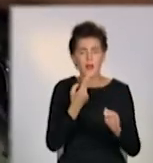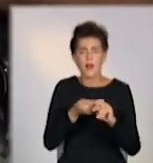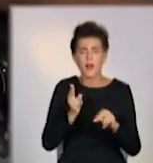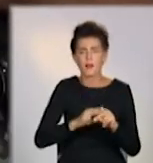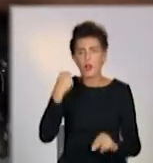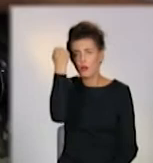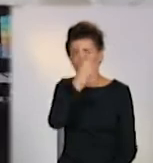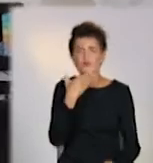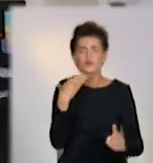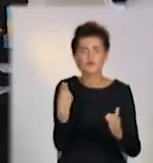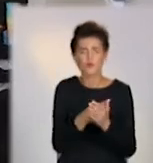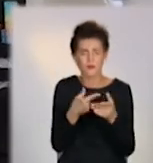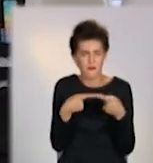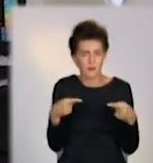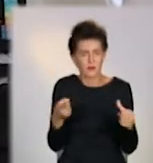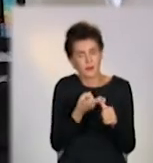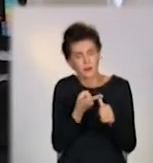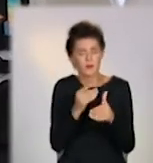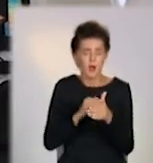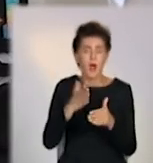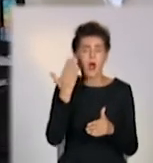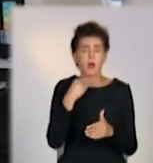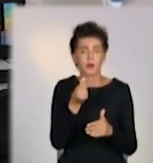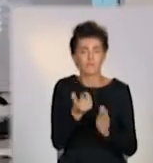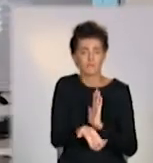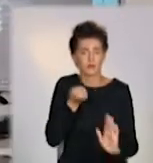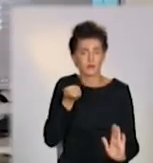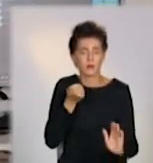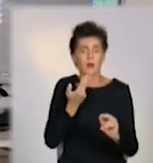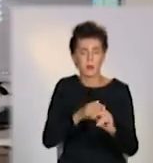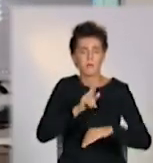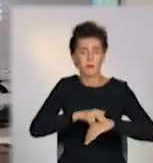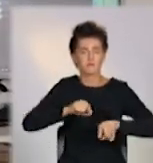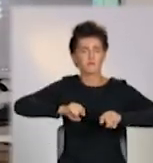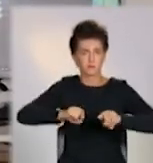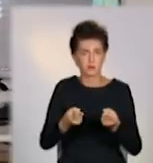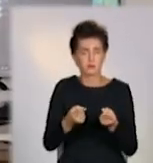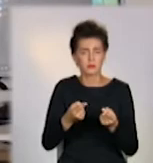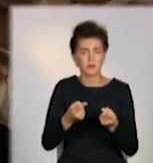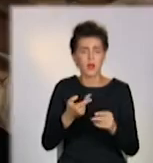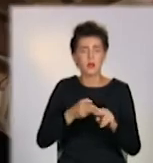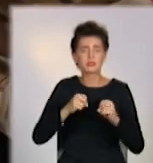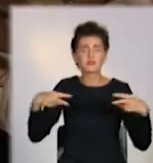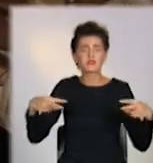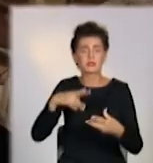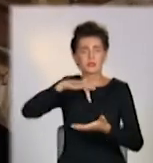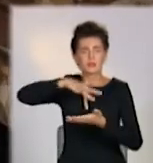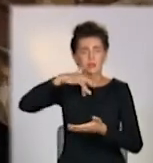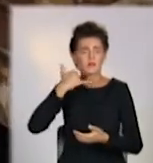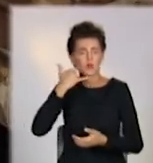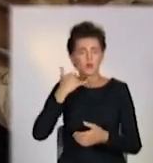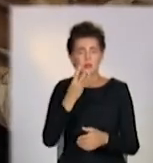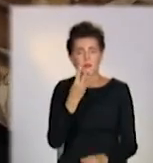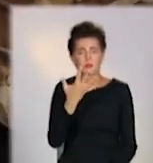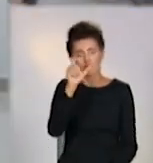дані, а потім знімали з рахунків гроші. Правоохоронці затримали зловмисників. У кол-центрі працювали 35